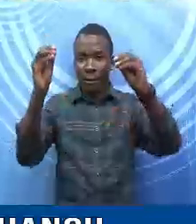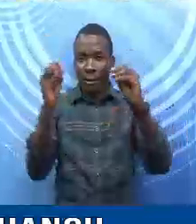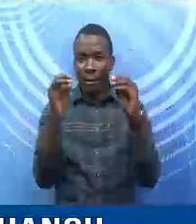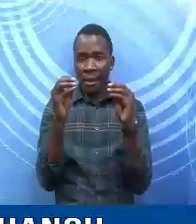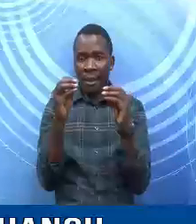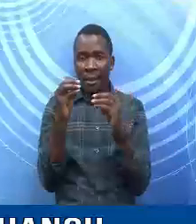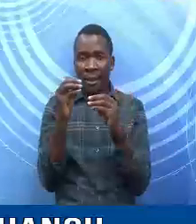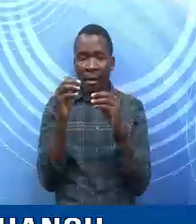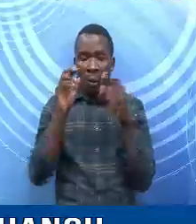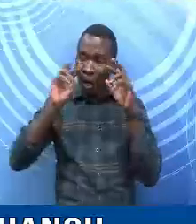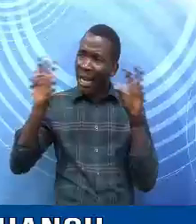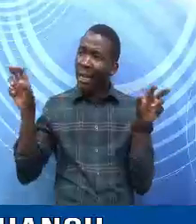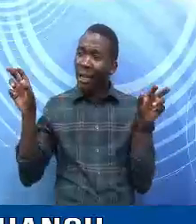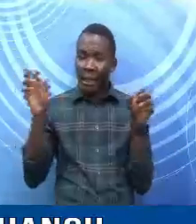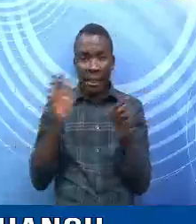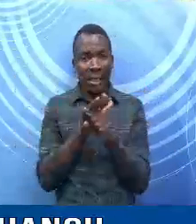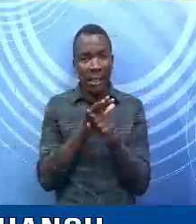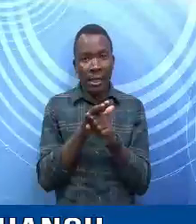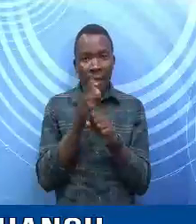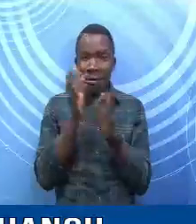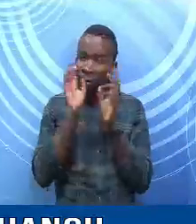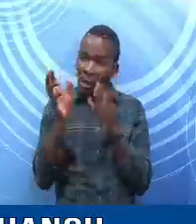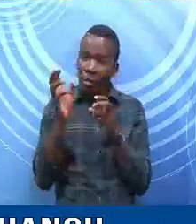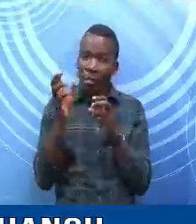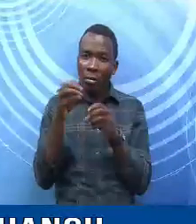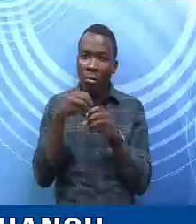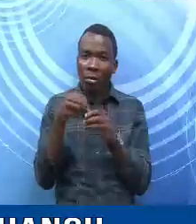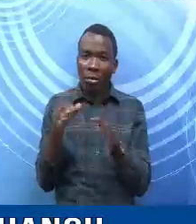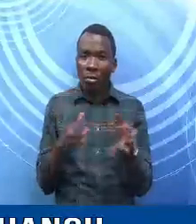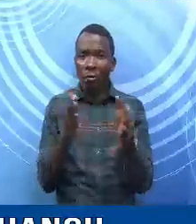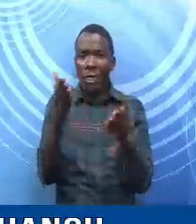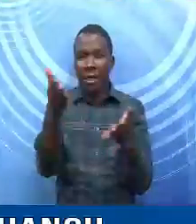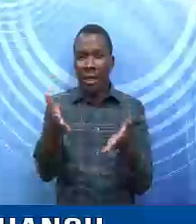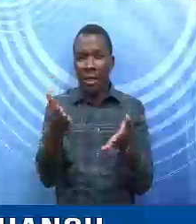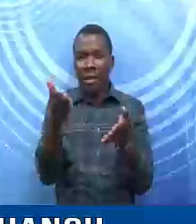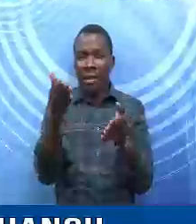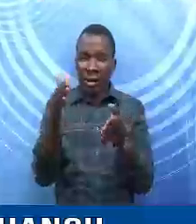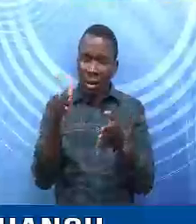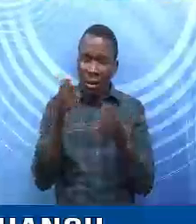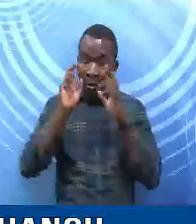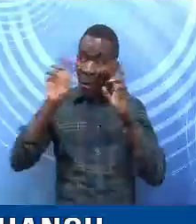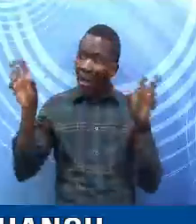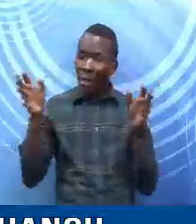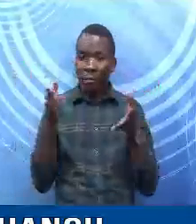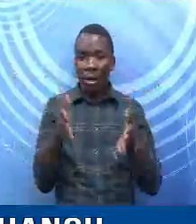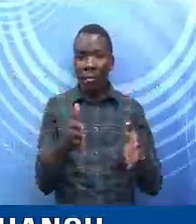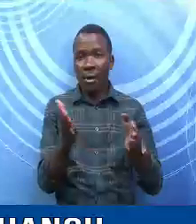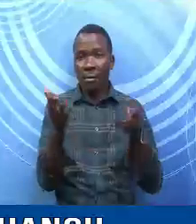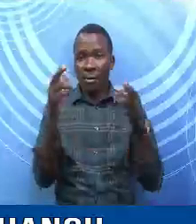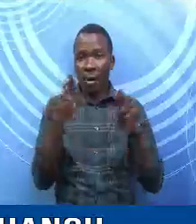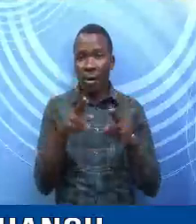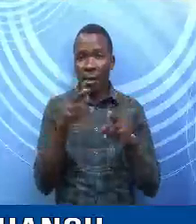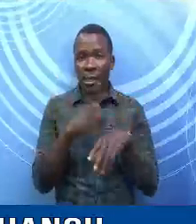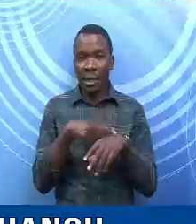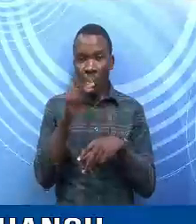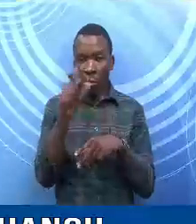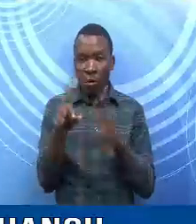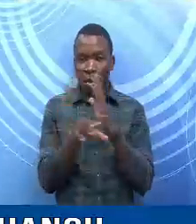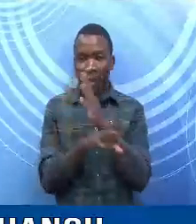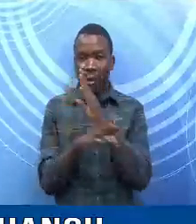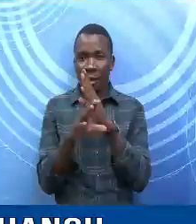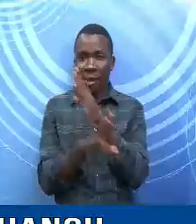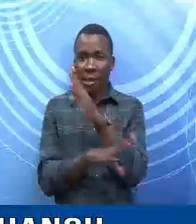uburangare cyane kuko bambura abantu hano mu muhanda n'abayobozi bareba uburangare bw'abayobozi nimba nk'umuntu yibwe akaba azi